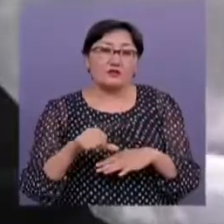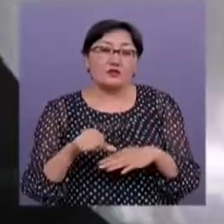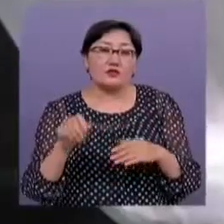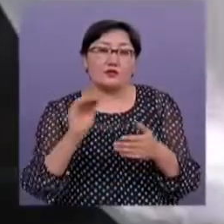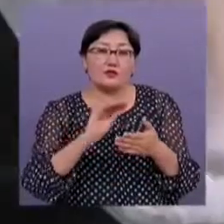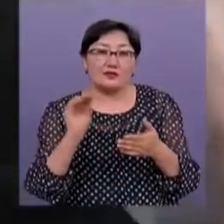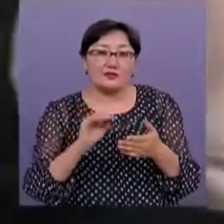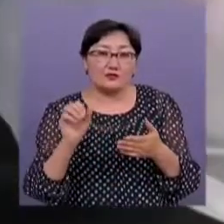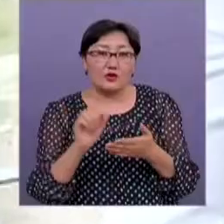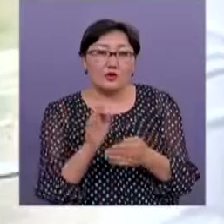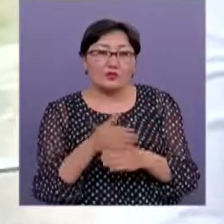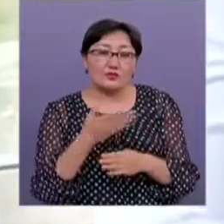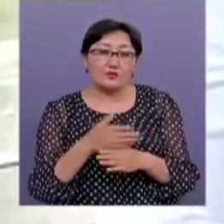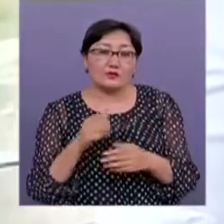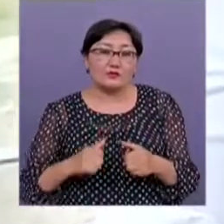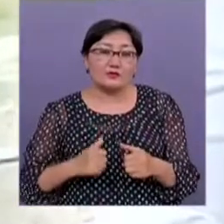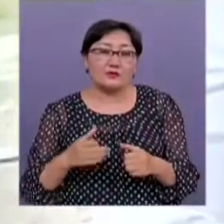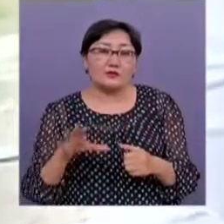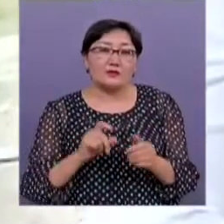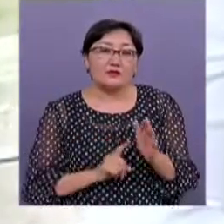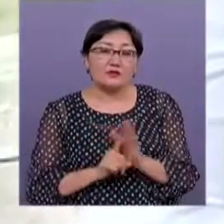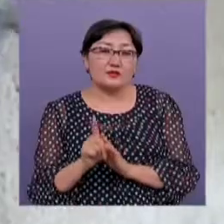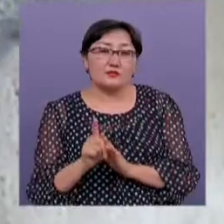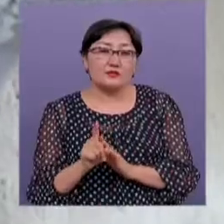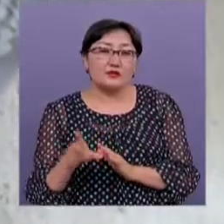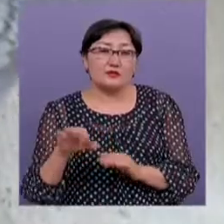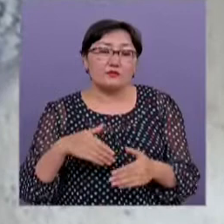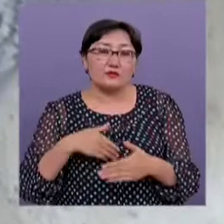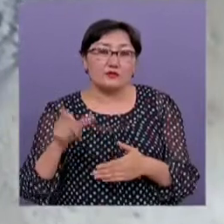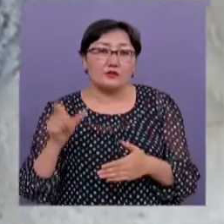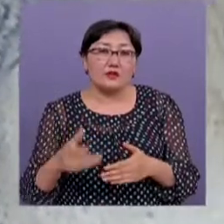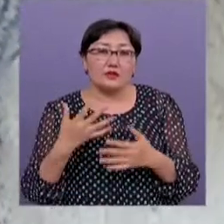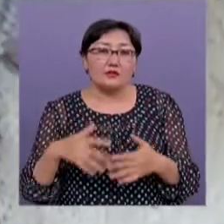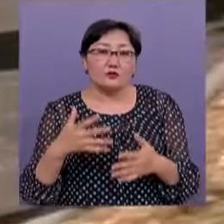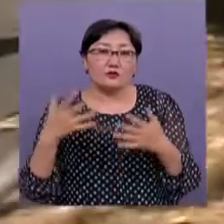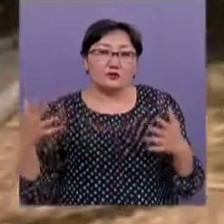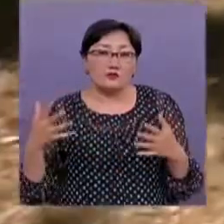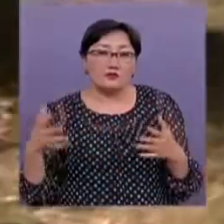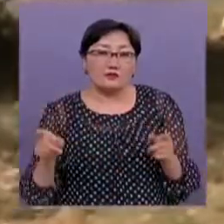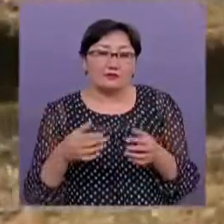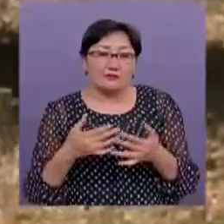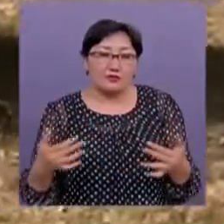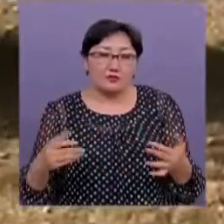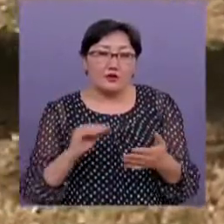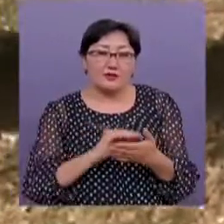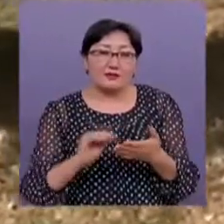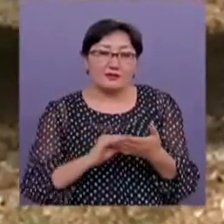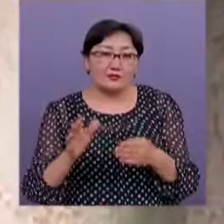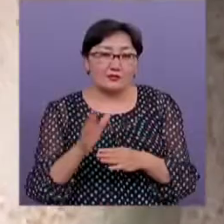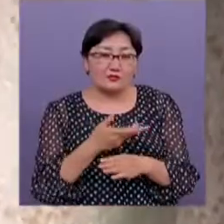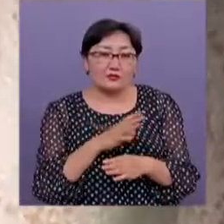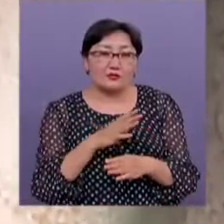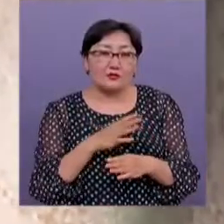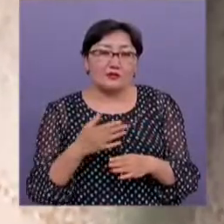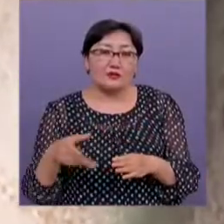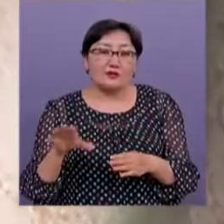шимайды өшіруге асық. Әптеп аяқ басқанның өзінде белсенділер 50-ден астам үрлі ұсақты жазбаның көзін жойды.